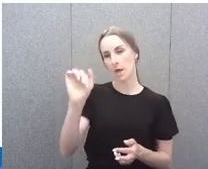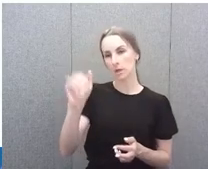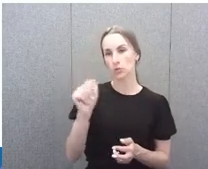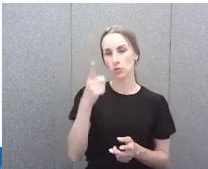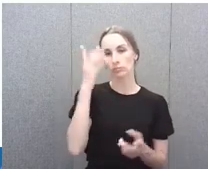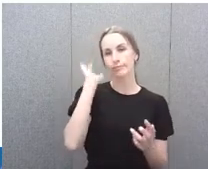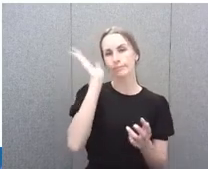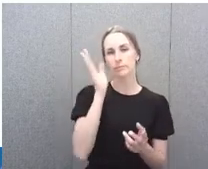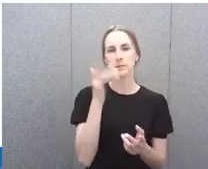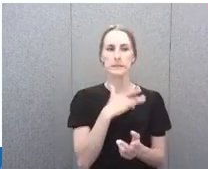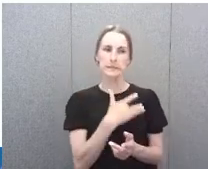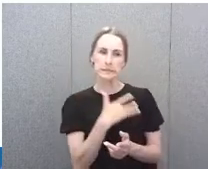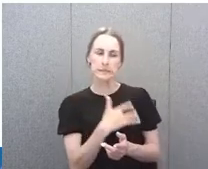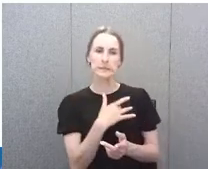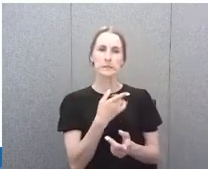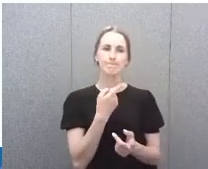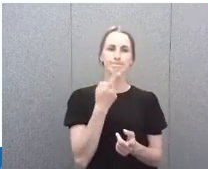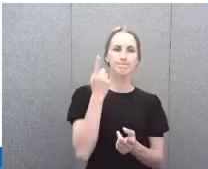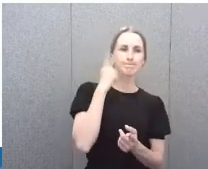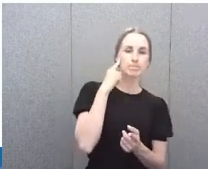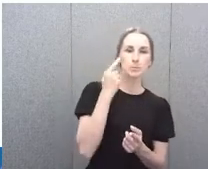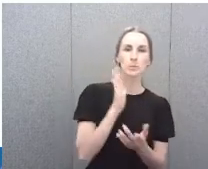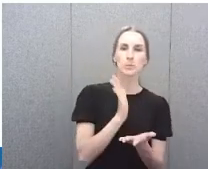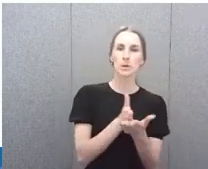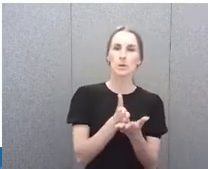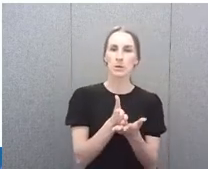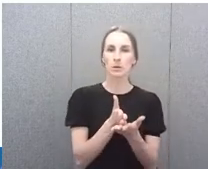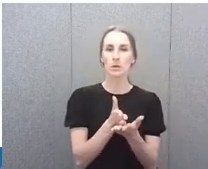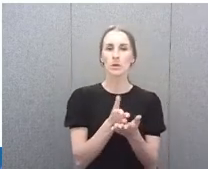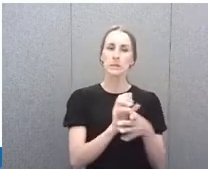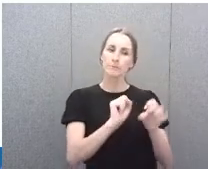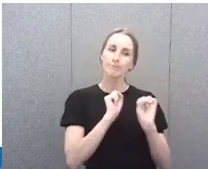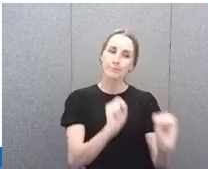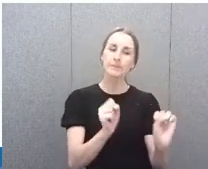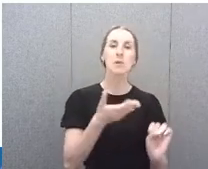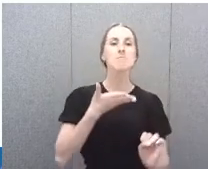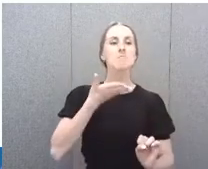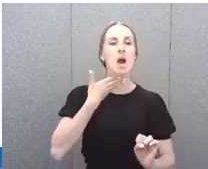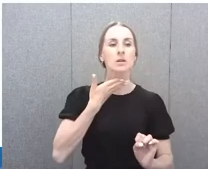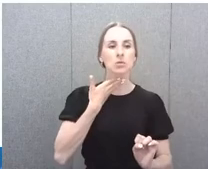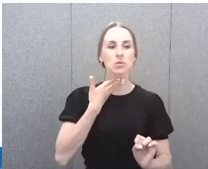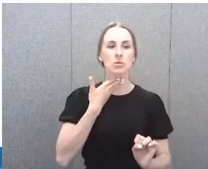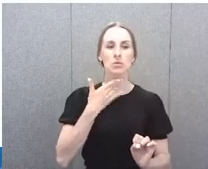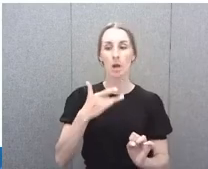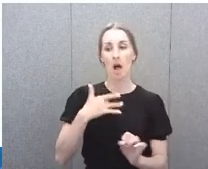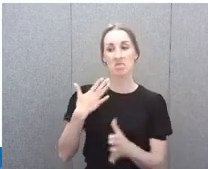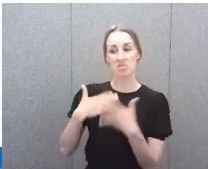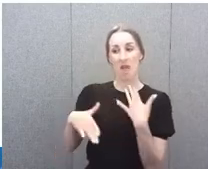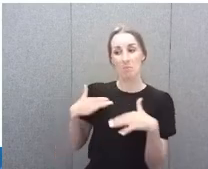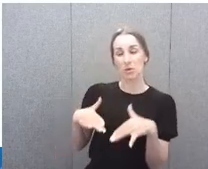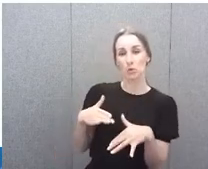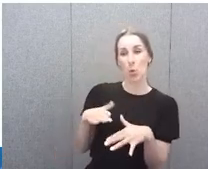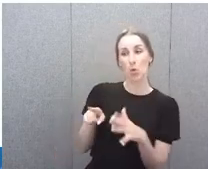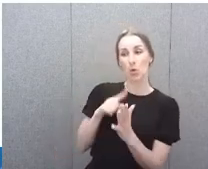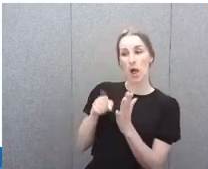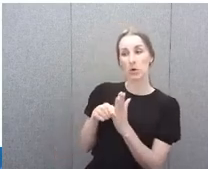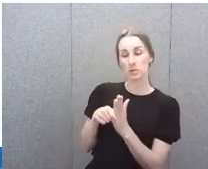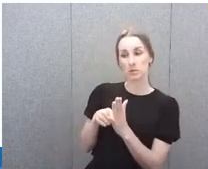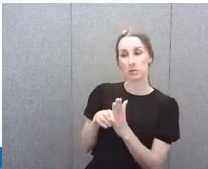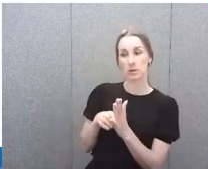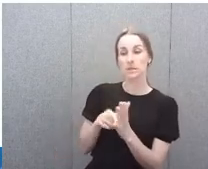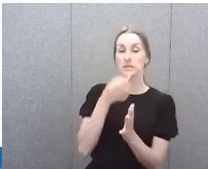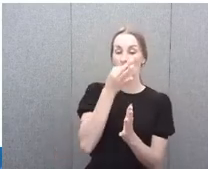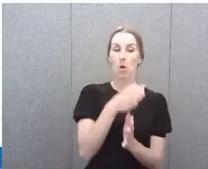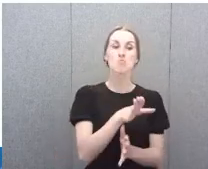Беларуси, Украины, вот коллегиня Катерина подтвердила, что нужен этот отважный голос даже тогда,